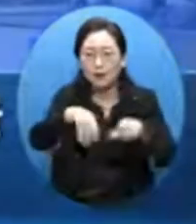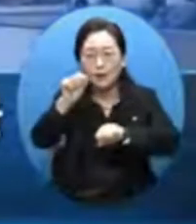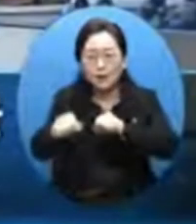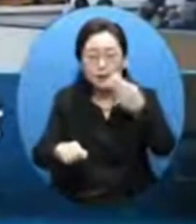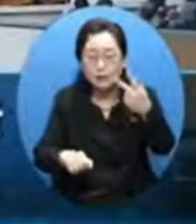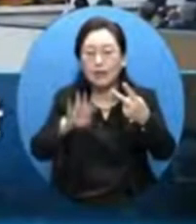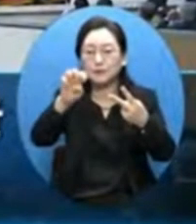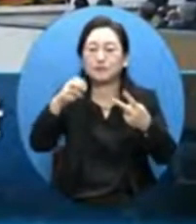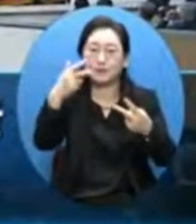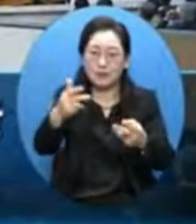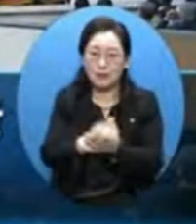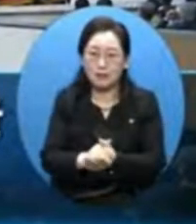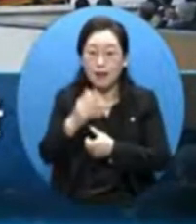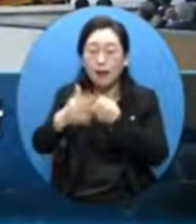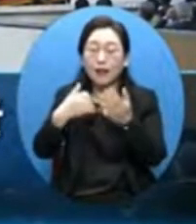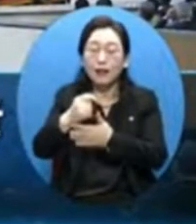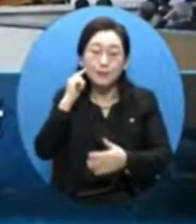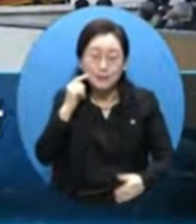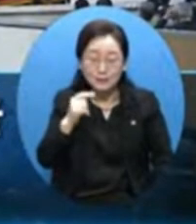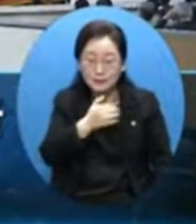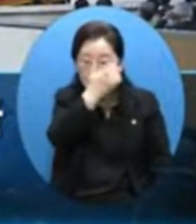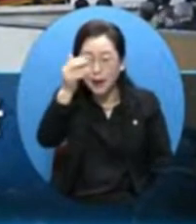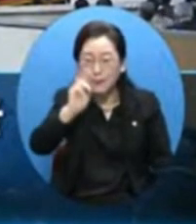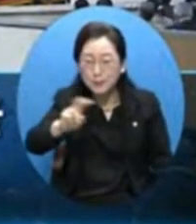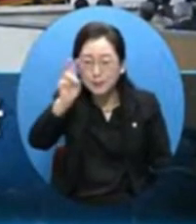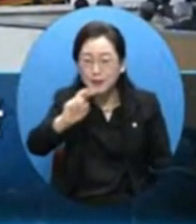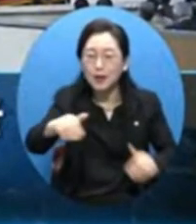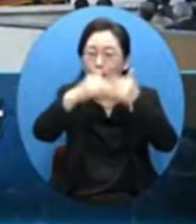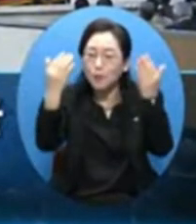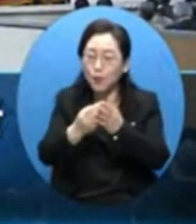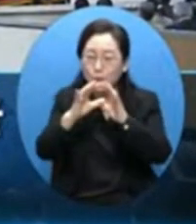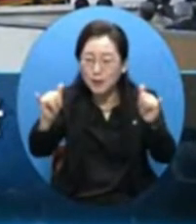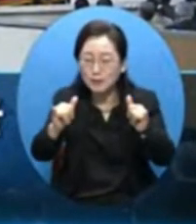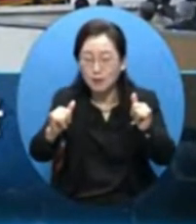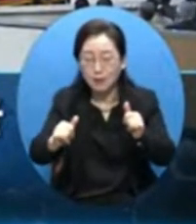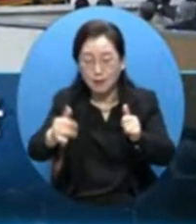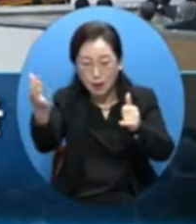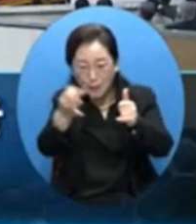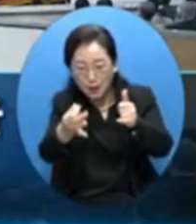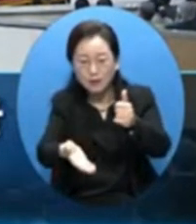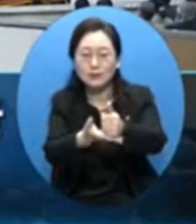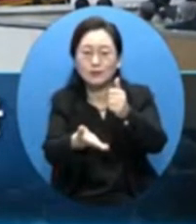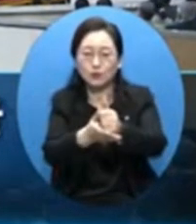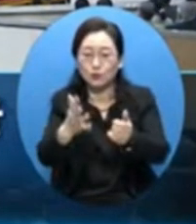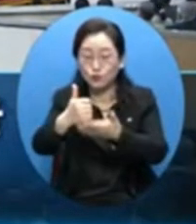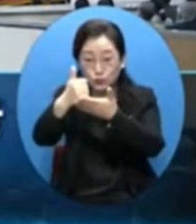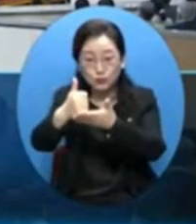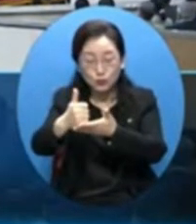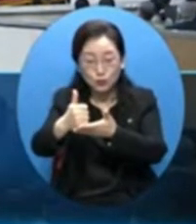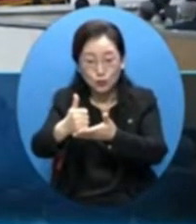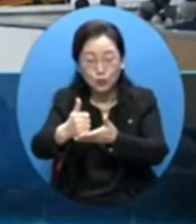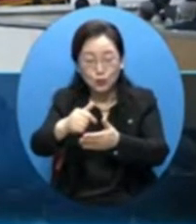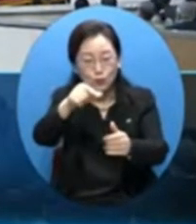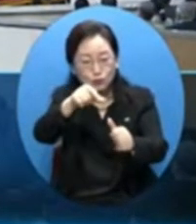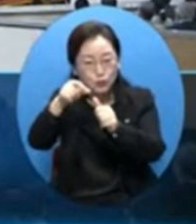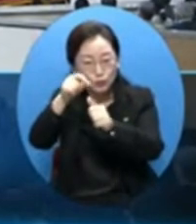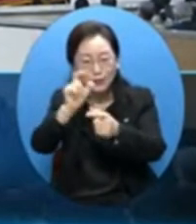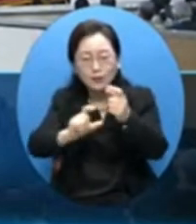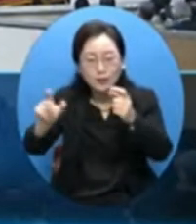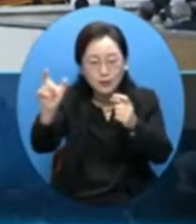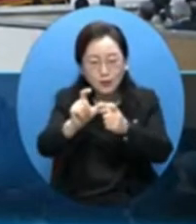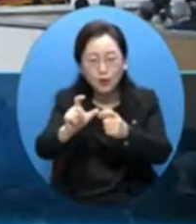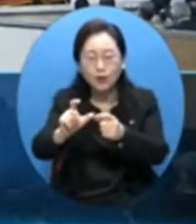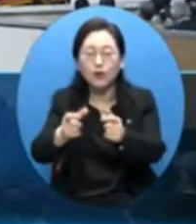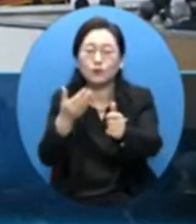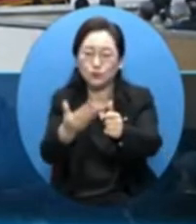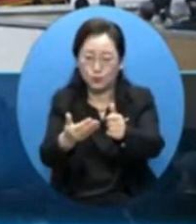성경 말씀합니다. 하나님을 찬미하며 또 온 백성에게 칭송을 받으니 주께서 구원받는 사람을 날마다 더하게